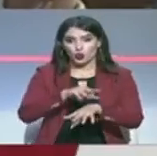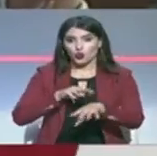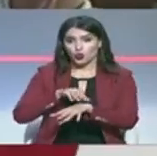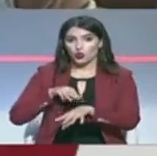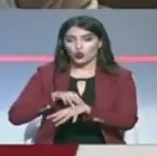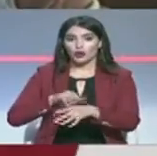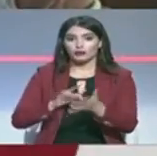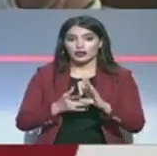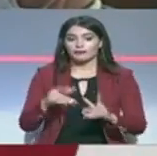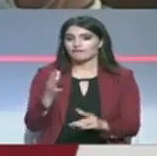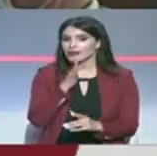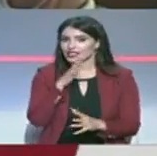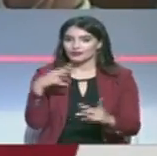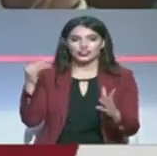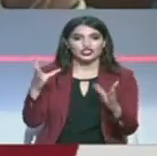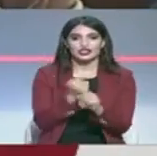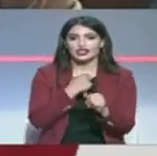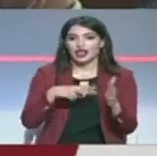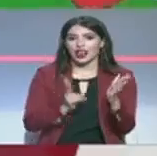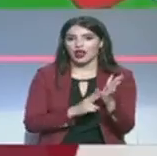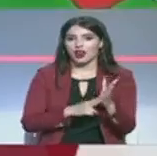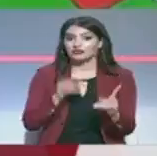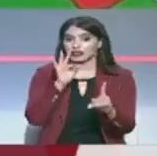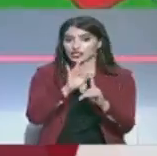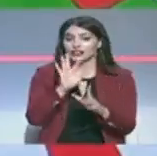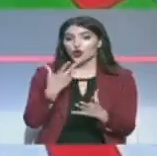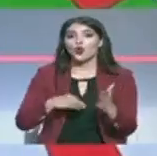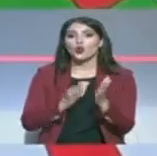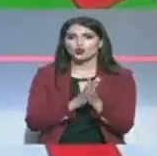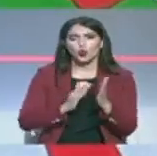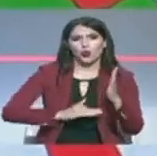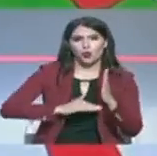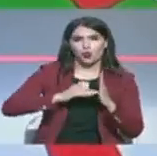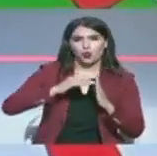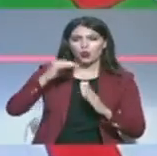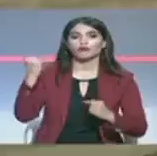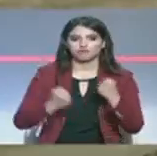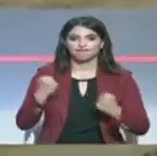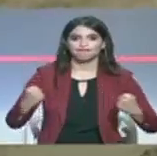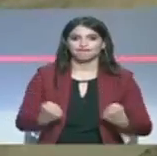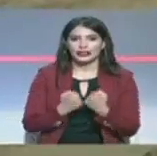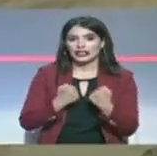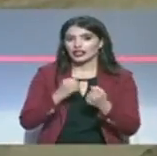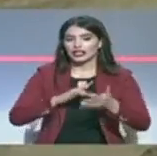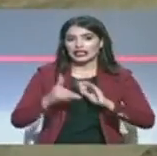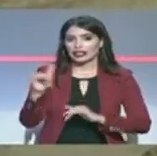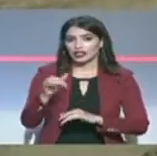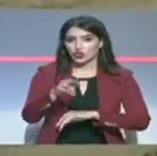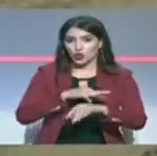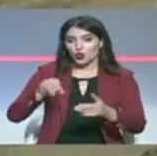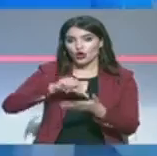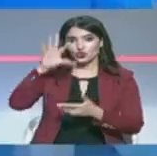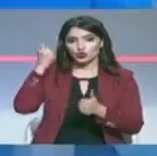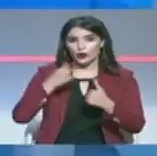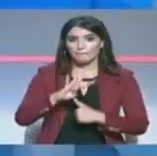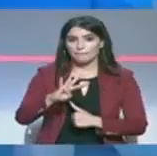إلى تحقيق الهدف المرسوم ضمن برنامج العطلة الآمنة وسجلت ارتفاعا في عدد حوادث المرور على غرار تونس